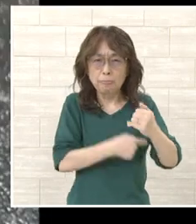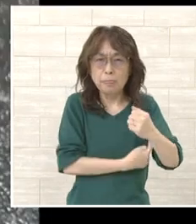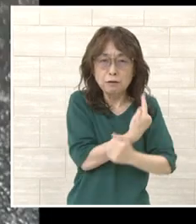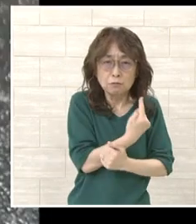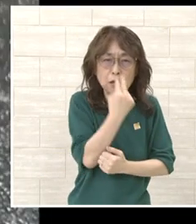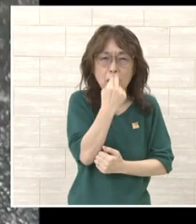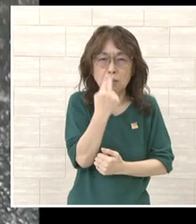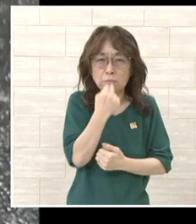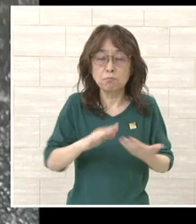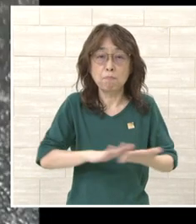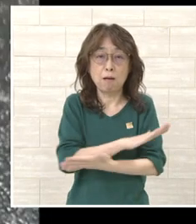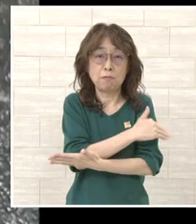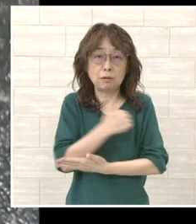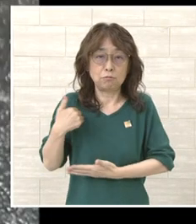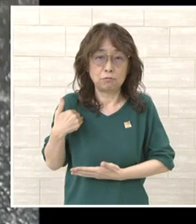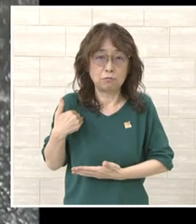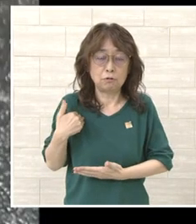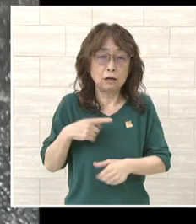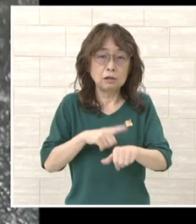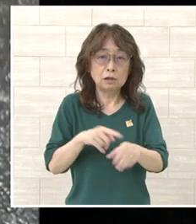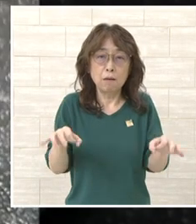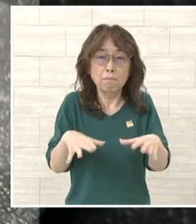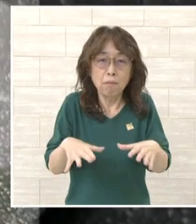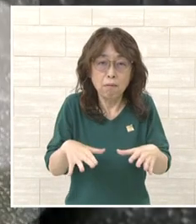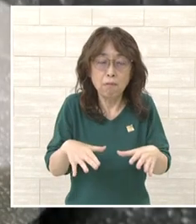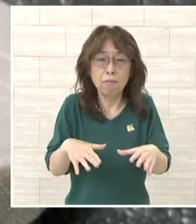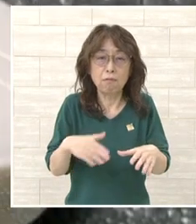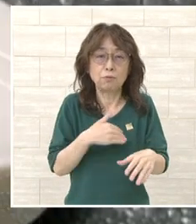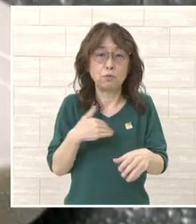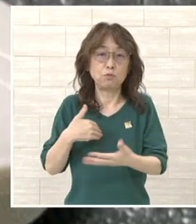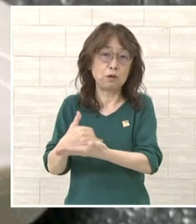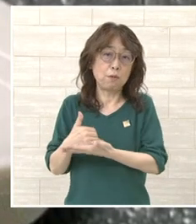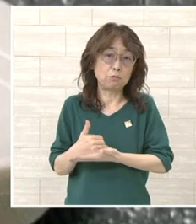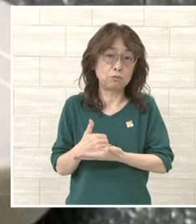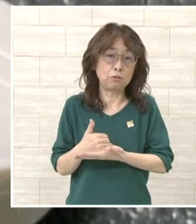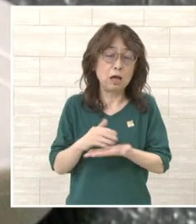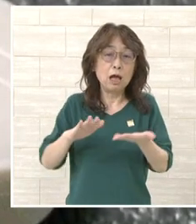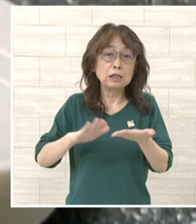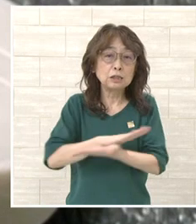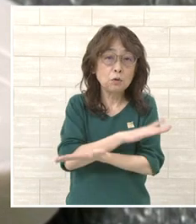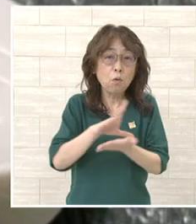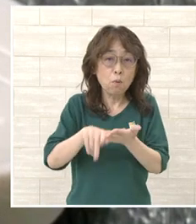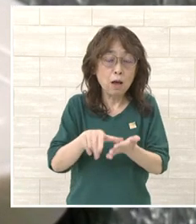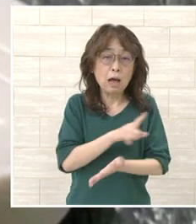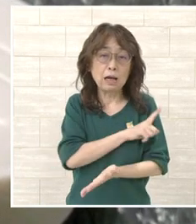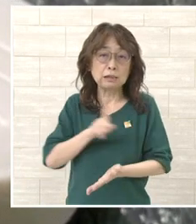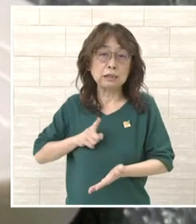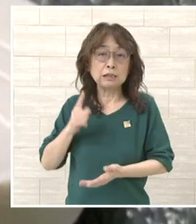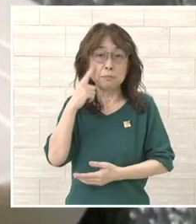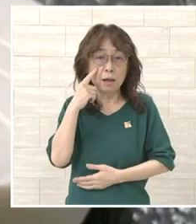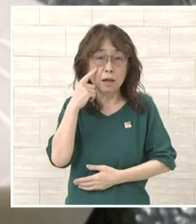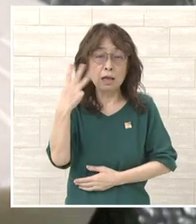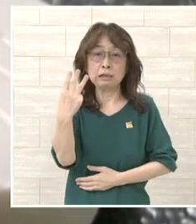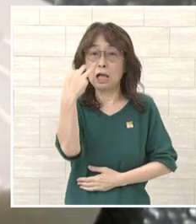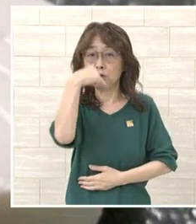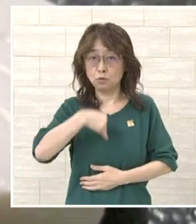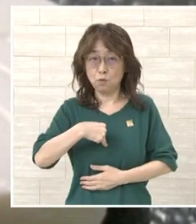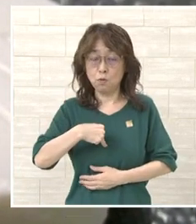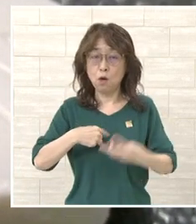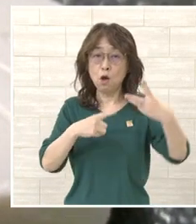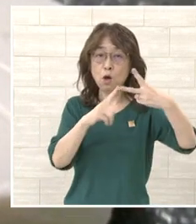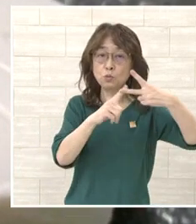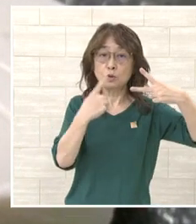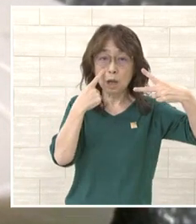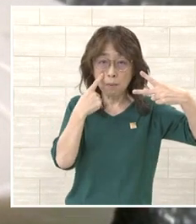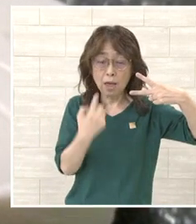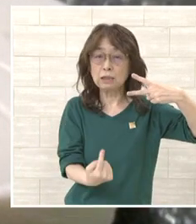るまでの時間が短くなると示されています。治療としては1日目に3錠、2日目から1錠